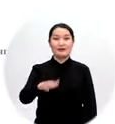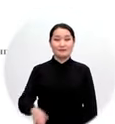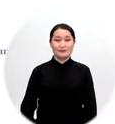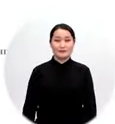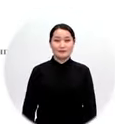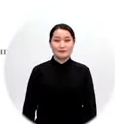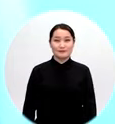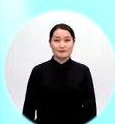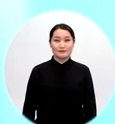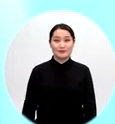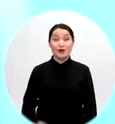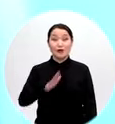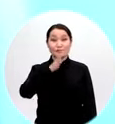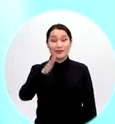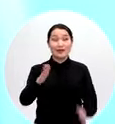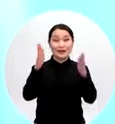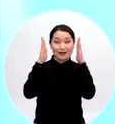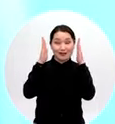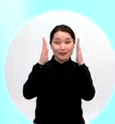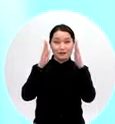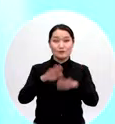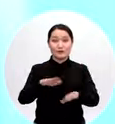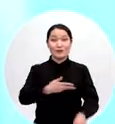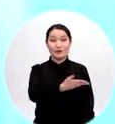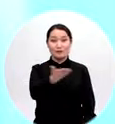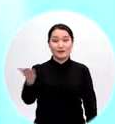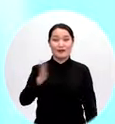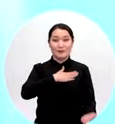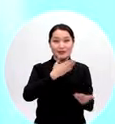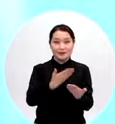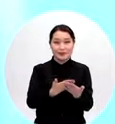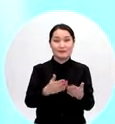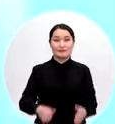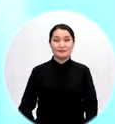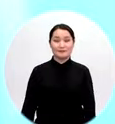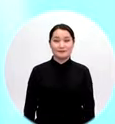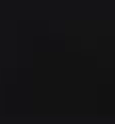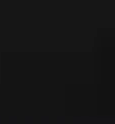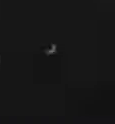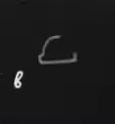Хөгжим хичээлтэй анхааралтай оролцсон хүүхдүүдтэй маш их баярлалаа.